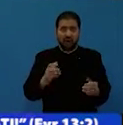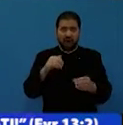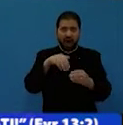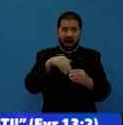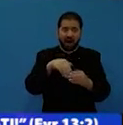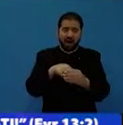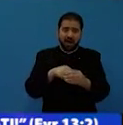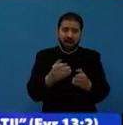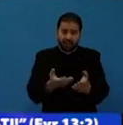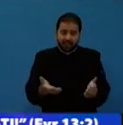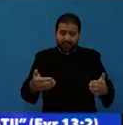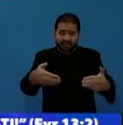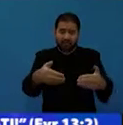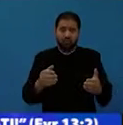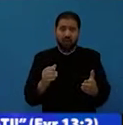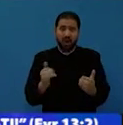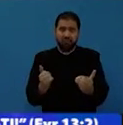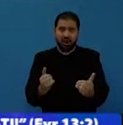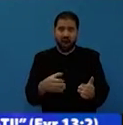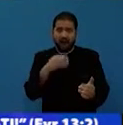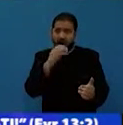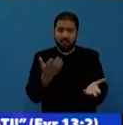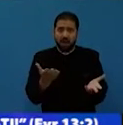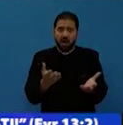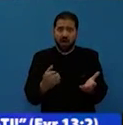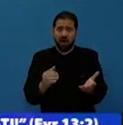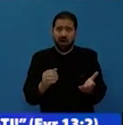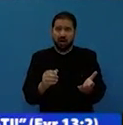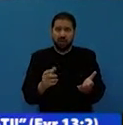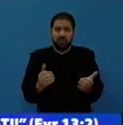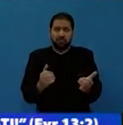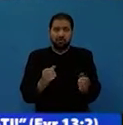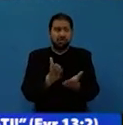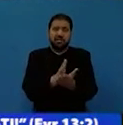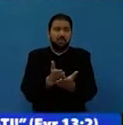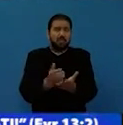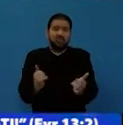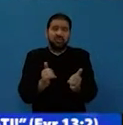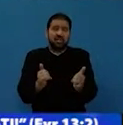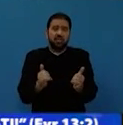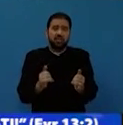acela și de ce s-a întâmplat acest lucru. Și părintele Paisie i-a spus că